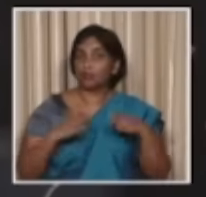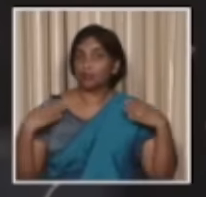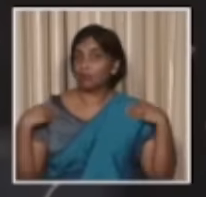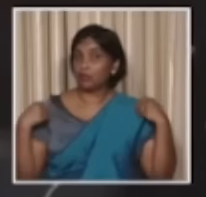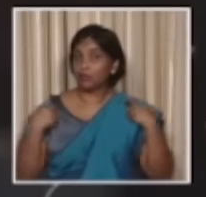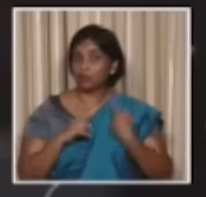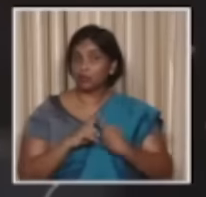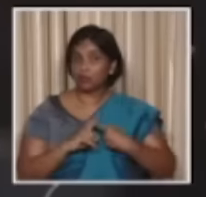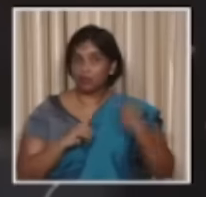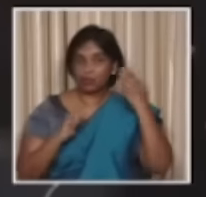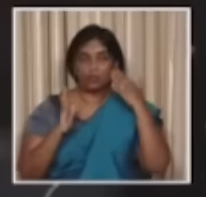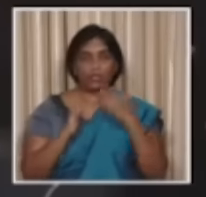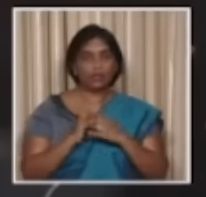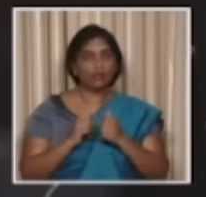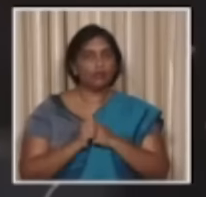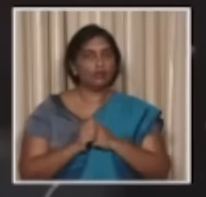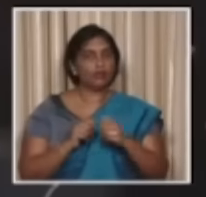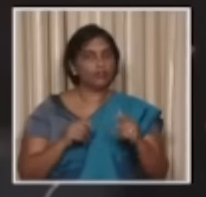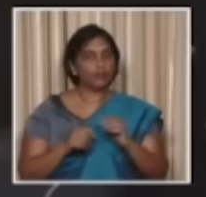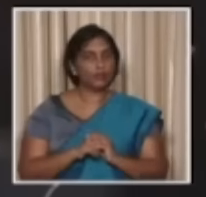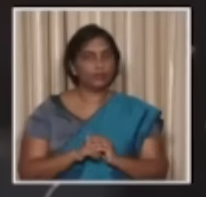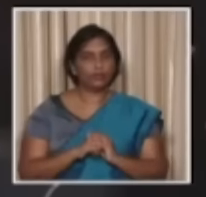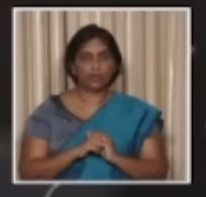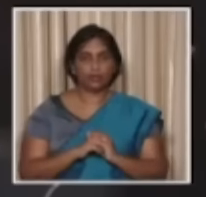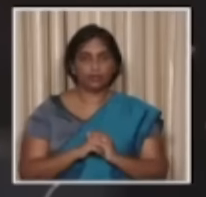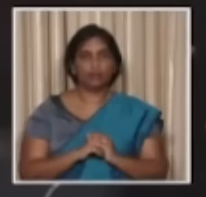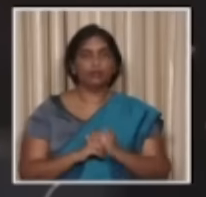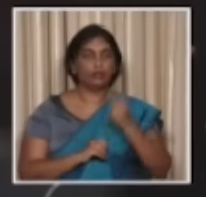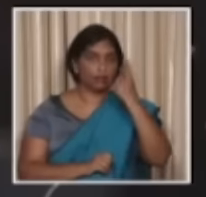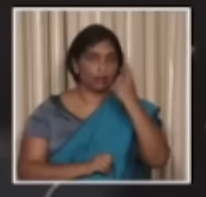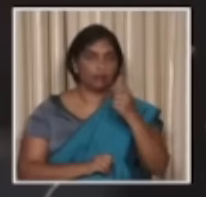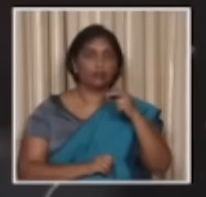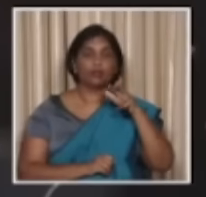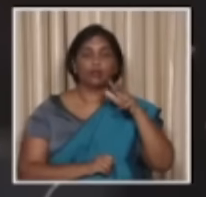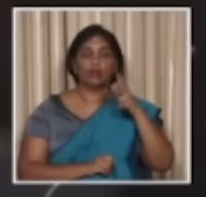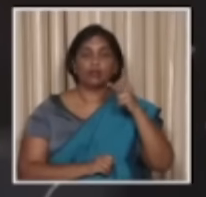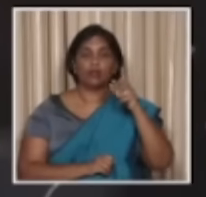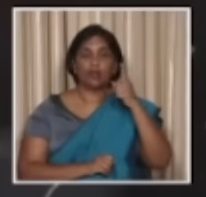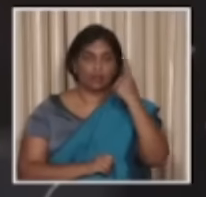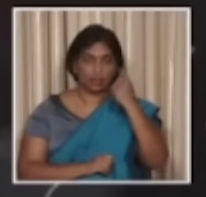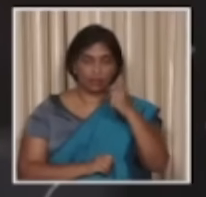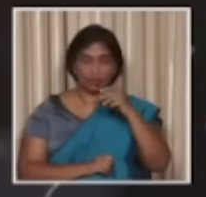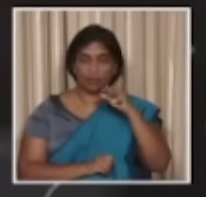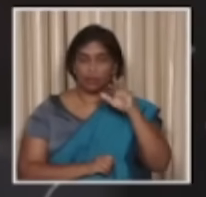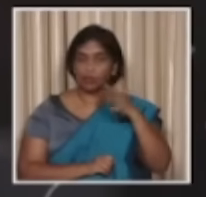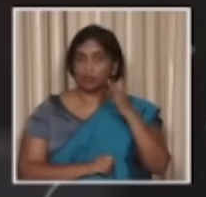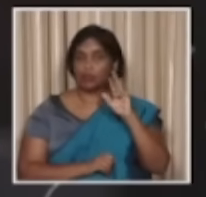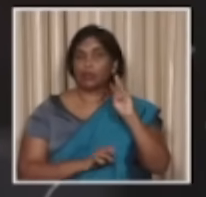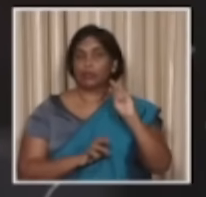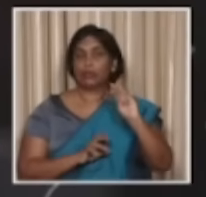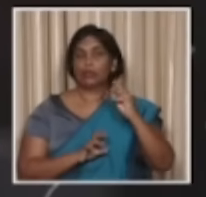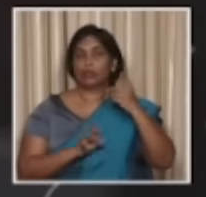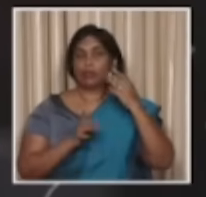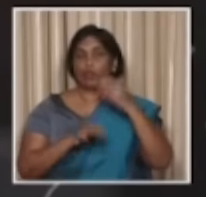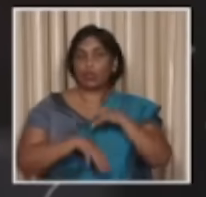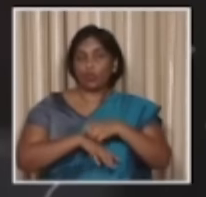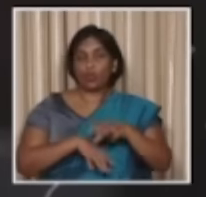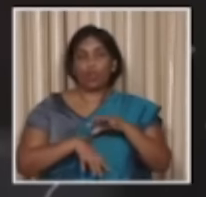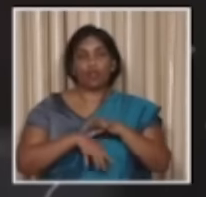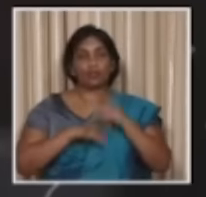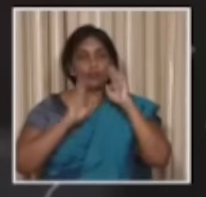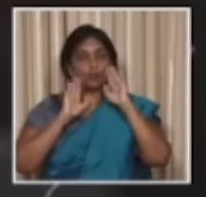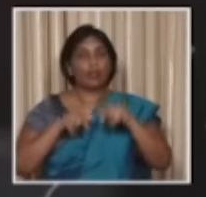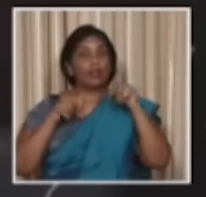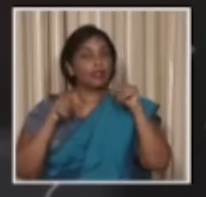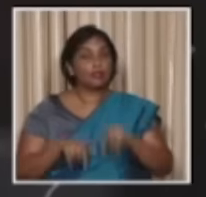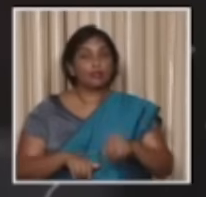රටේ දියුණු වෙනවා සෞඛ්‍ය අංශය. මම 1993 හිටිය 72 වාට්ටුවේ තුවාල වෙලා යුද්ධෙදි ගිහිල්ලා ඇඩ්මිට් වෙලා දැන්